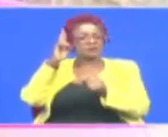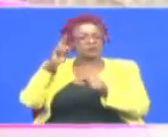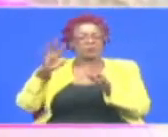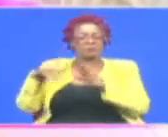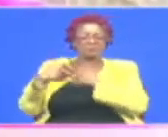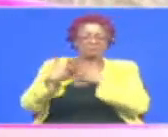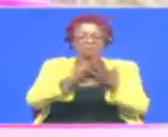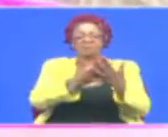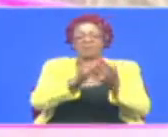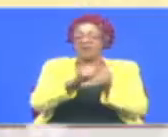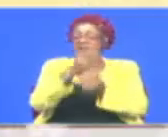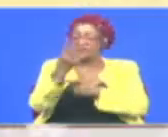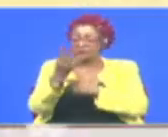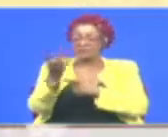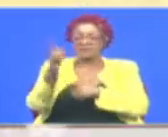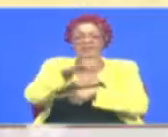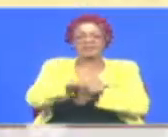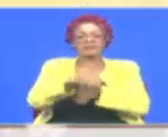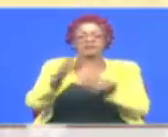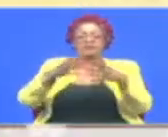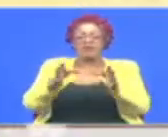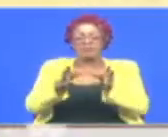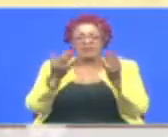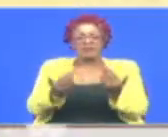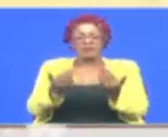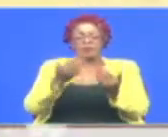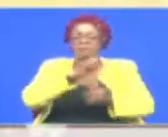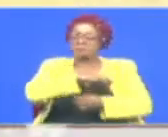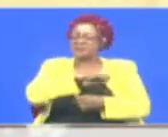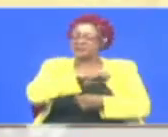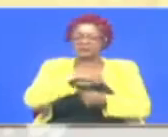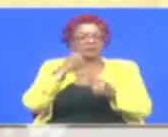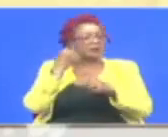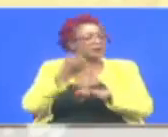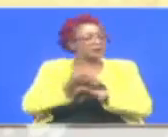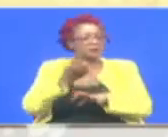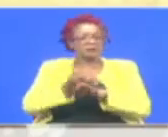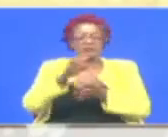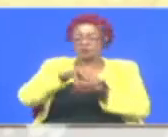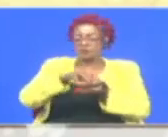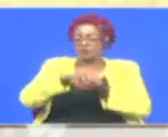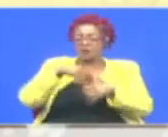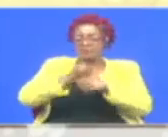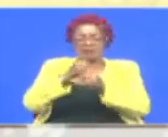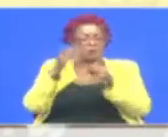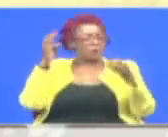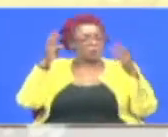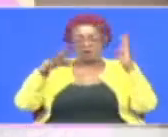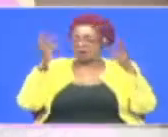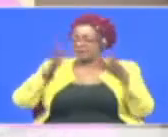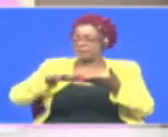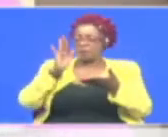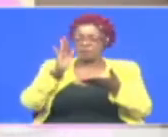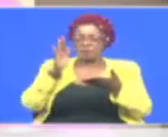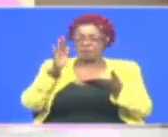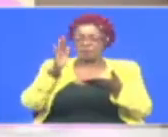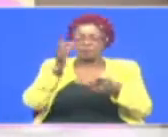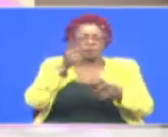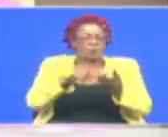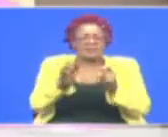siku 14, familia inaishiwa na subira na hali hii inawatia kiwewe. What is this that is happening?